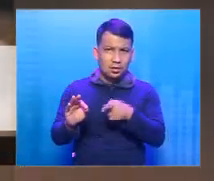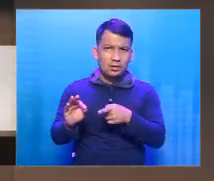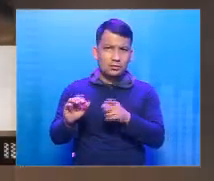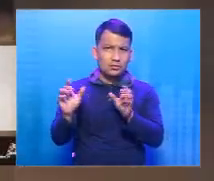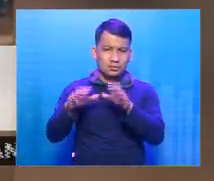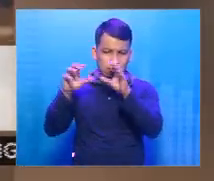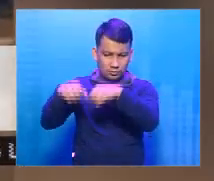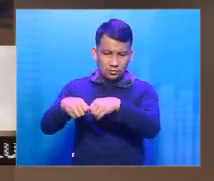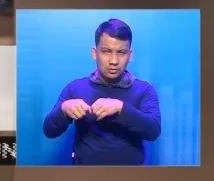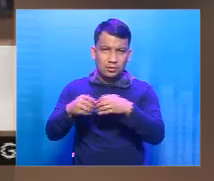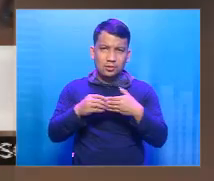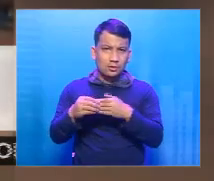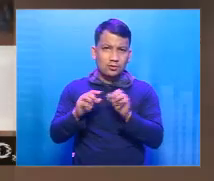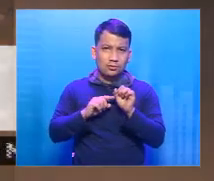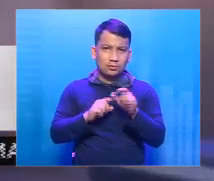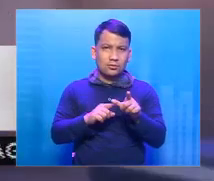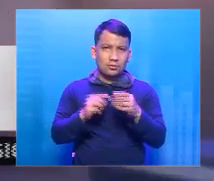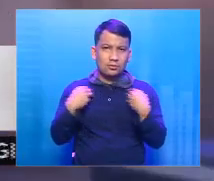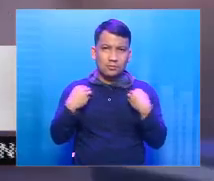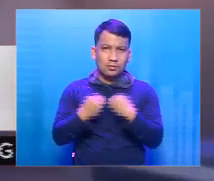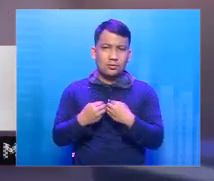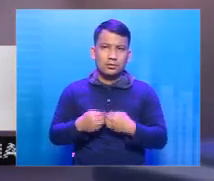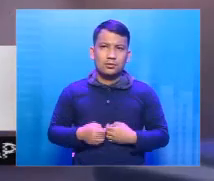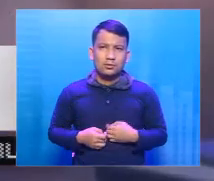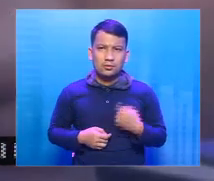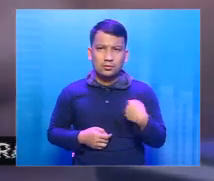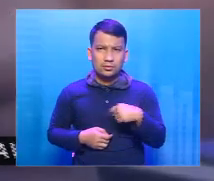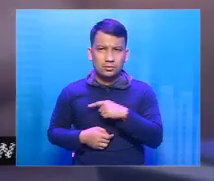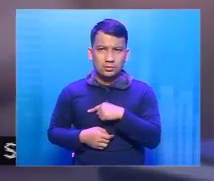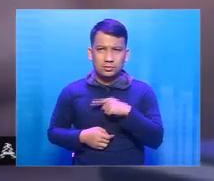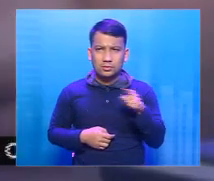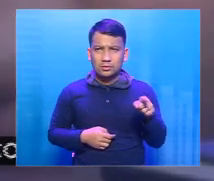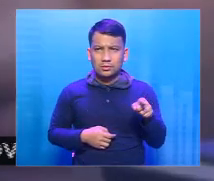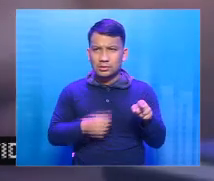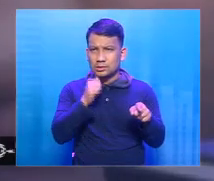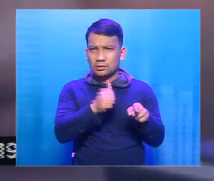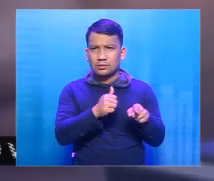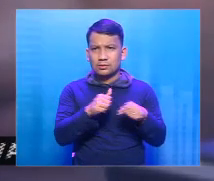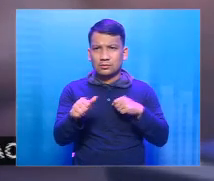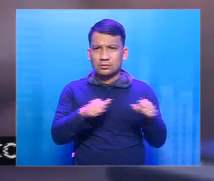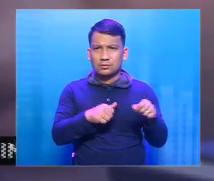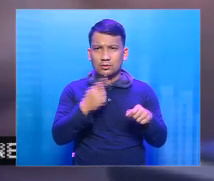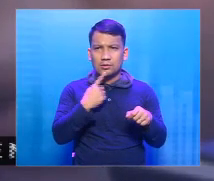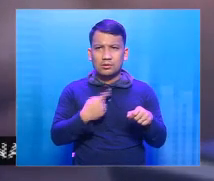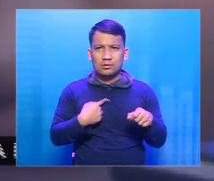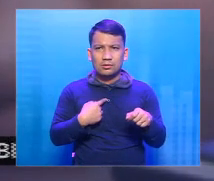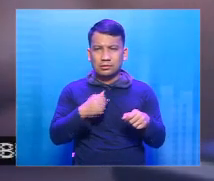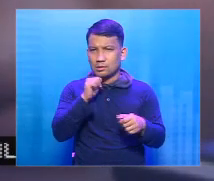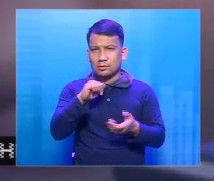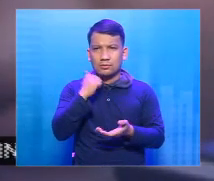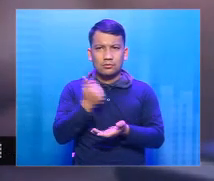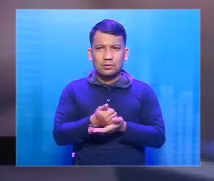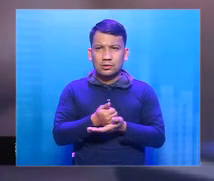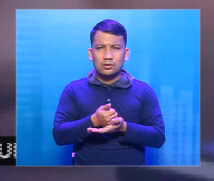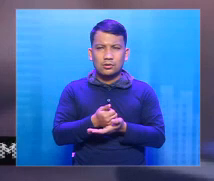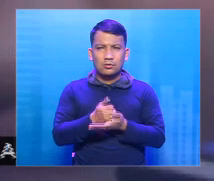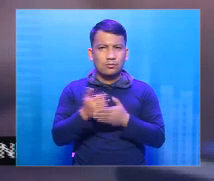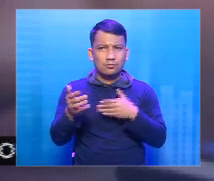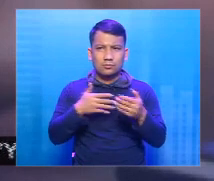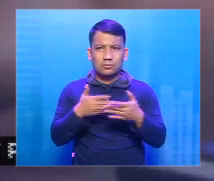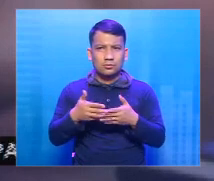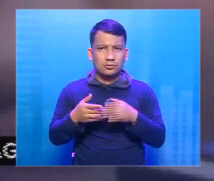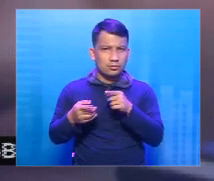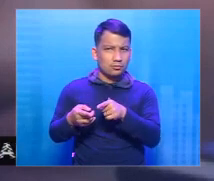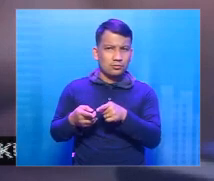nahuli bilang mga lehitimong miyembro. Vehemently condemn that action because these are not authorized. And of course, we cannot